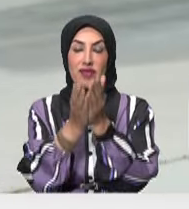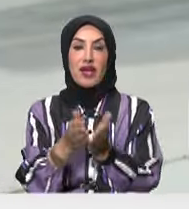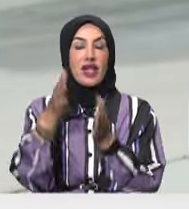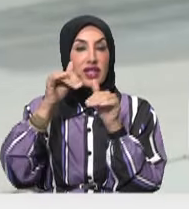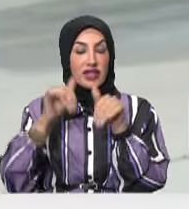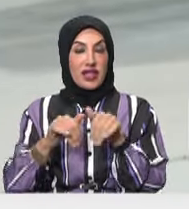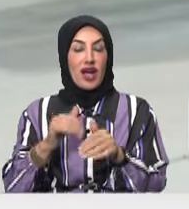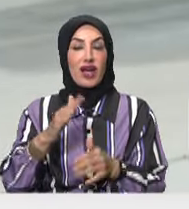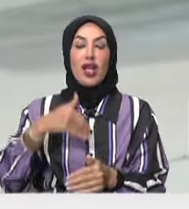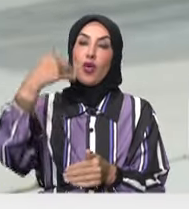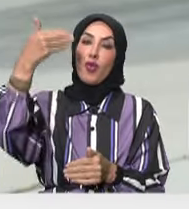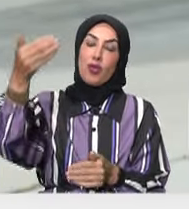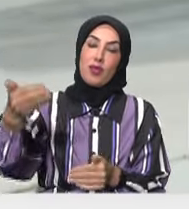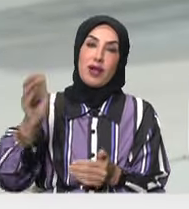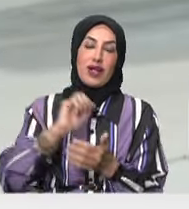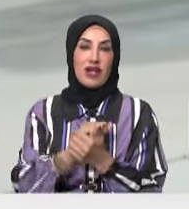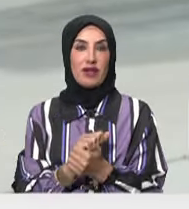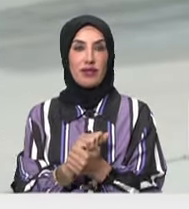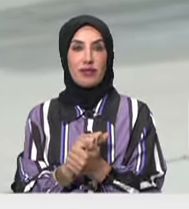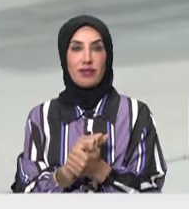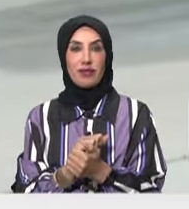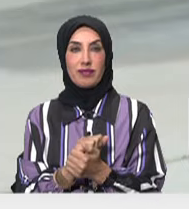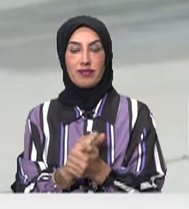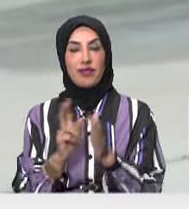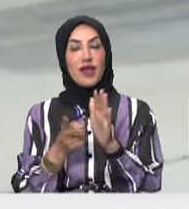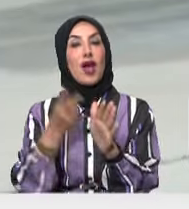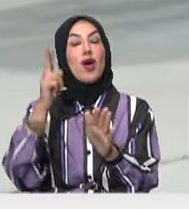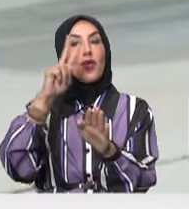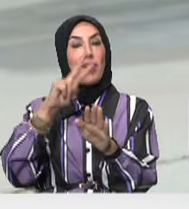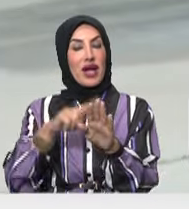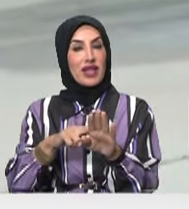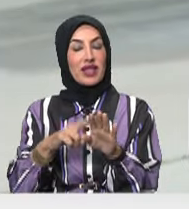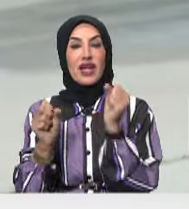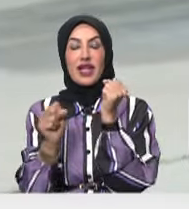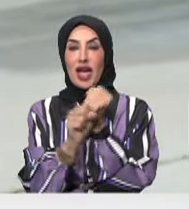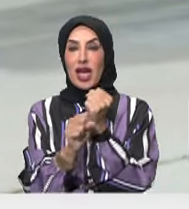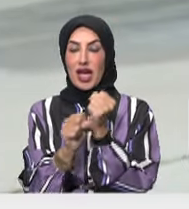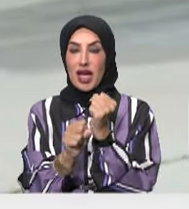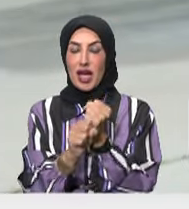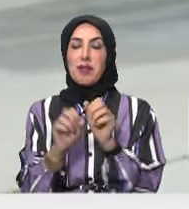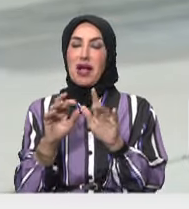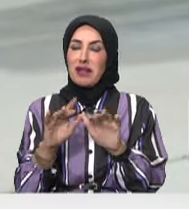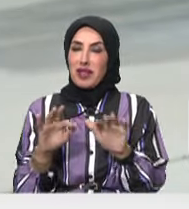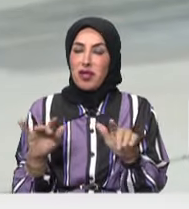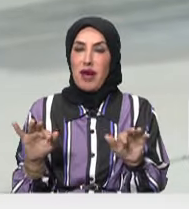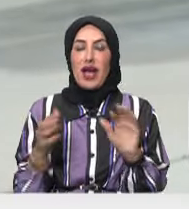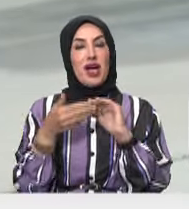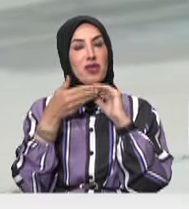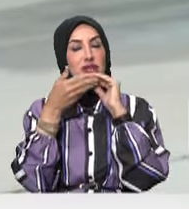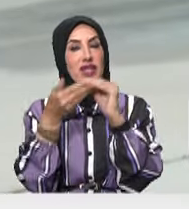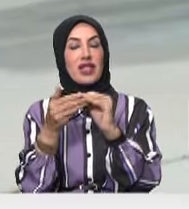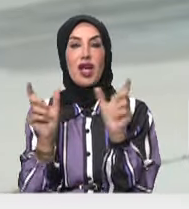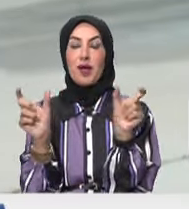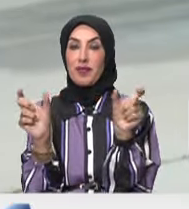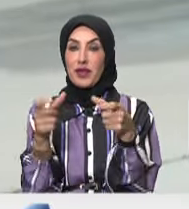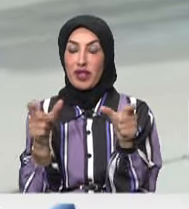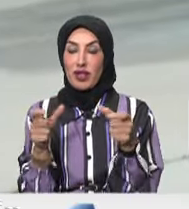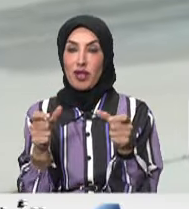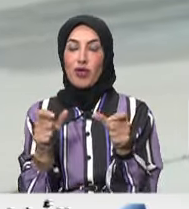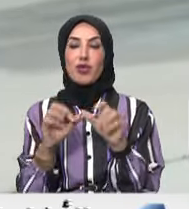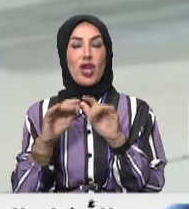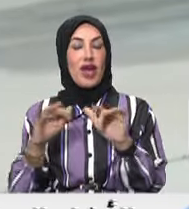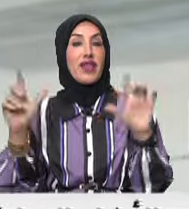القاعده او في احدى الجزر بالاضافه الى الاعمال الفنيه اللي يتم فيها استخدام التكنولوجيا المتاحه